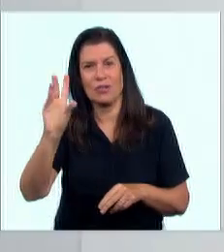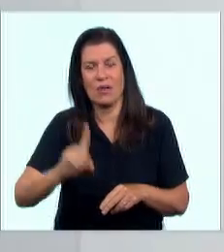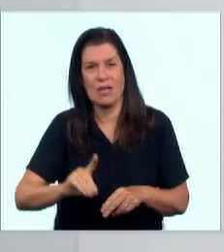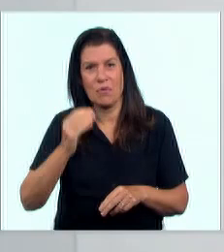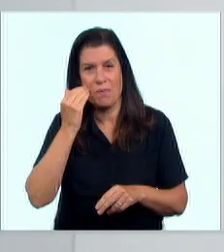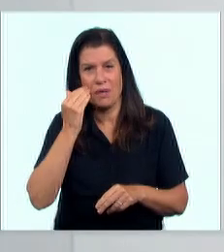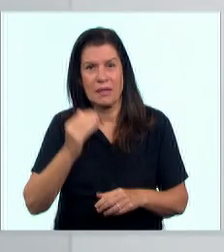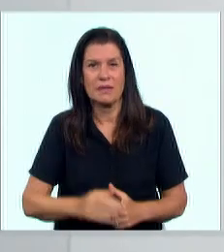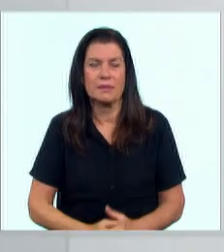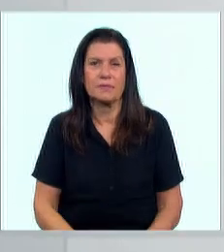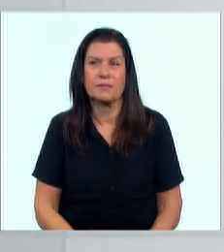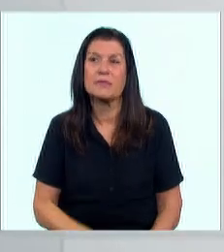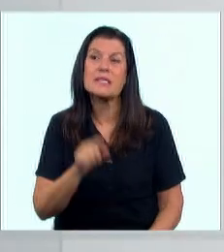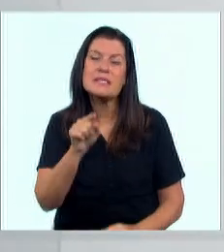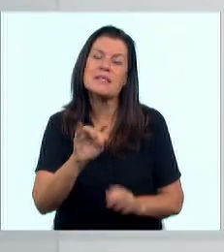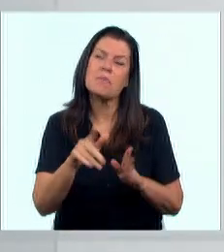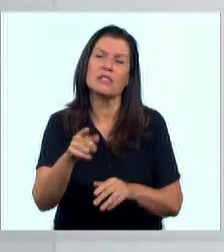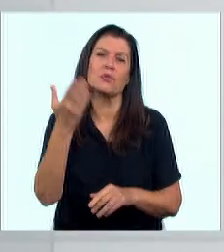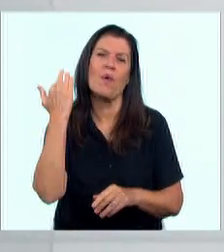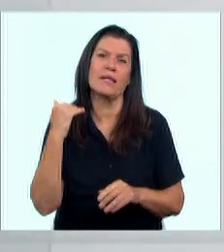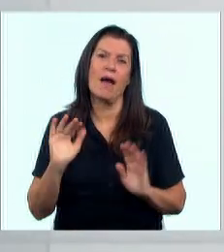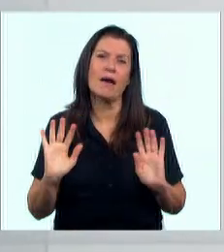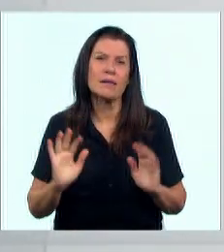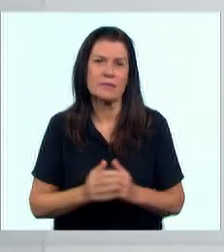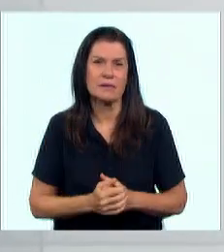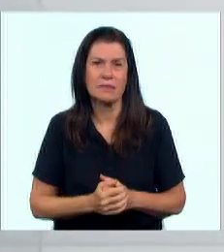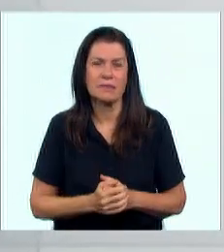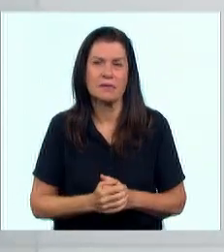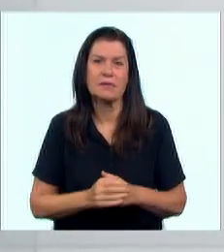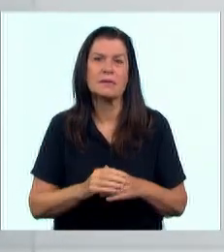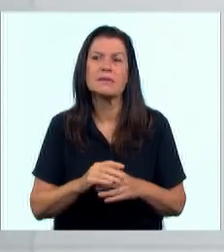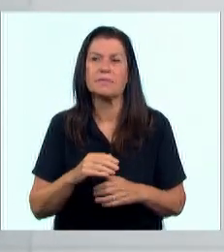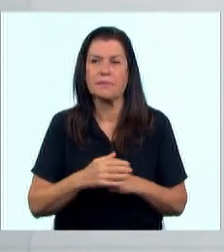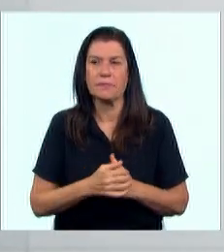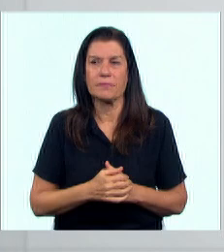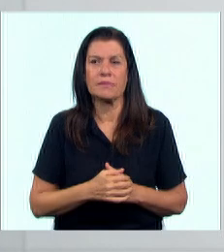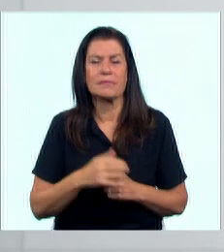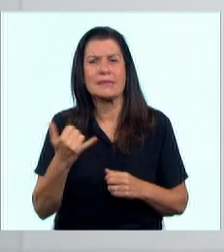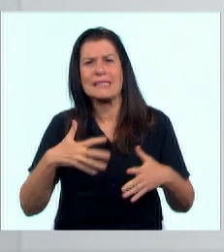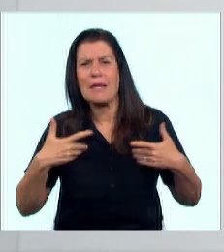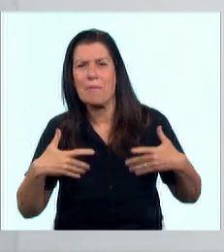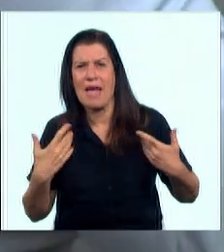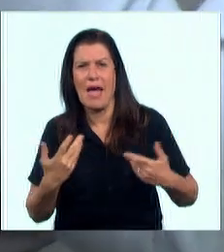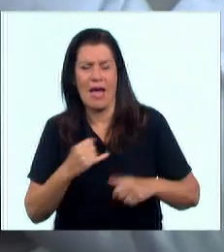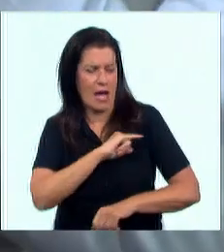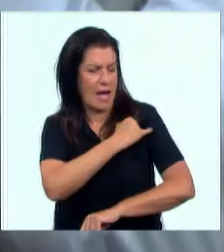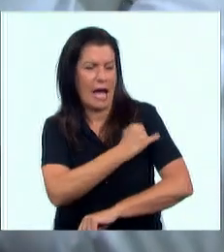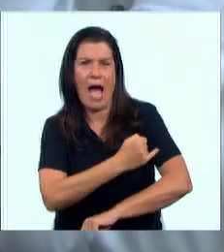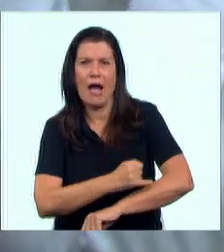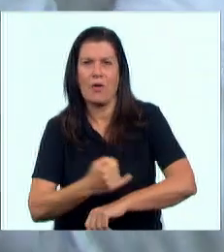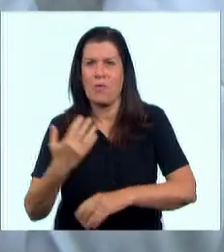זה מה שהוא היה. כל מה שהוא שמח. היו לו כתובות קעקע בכל הגוף.